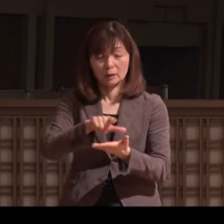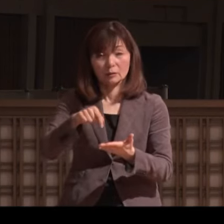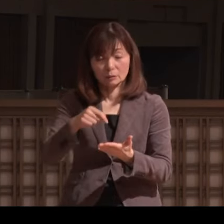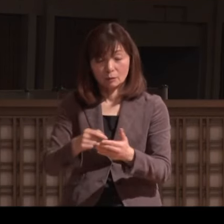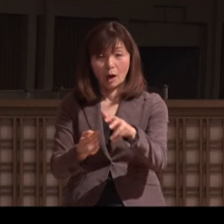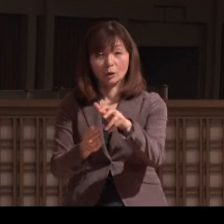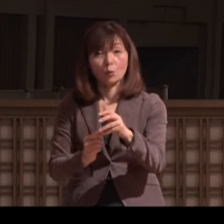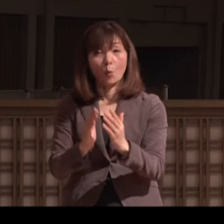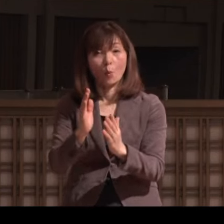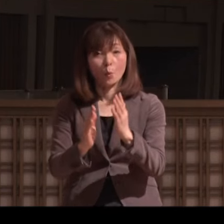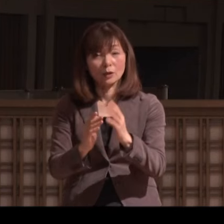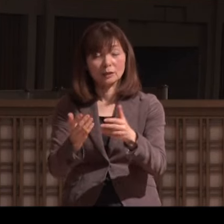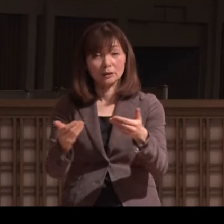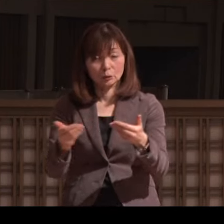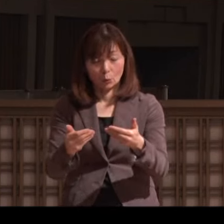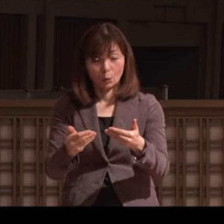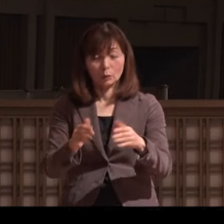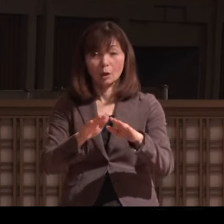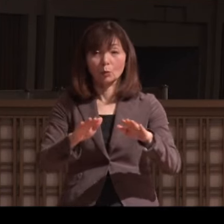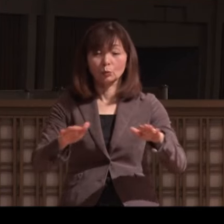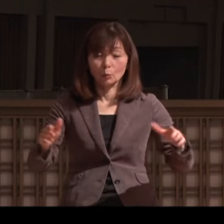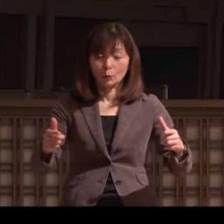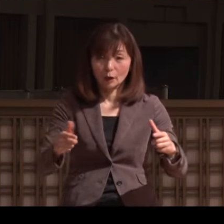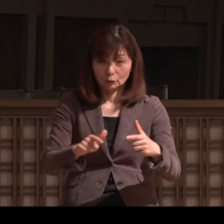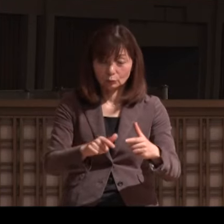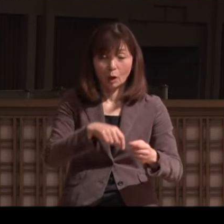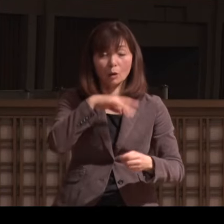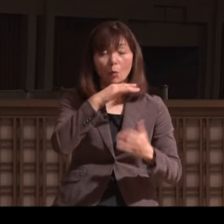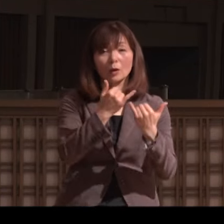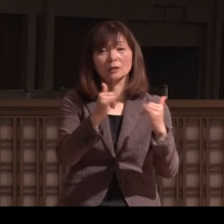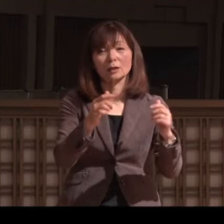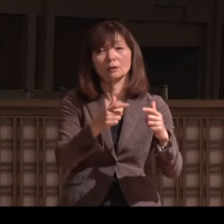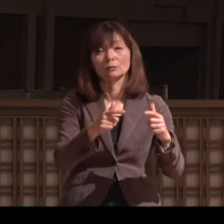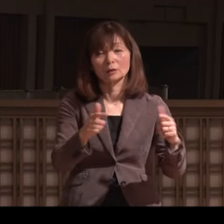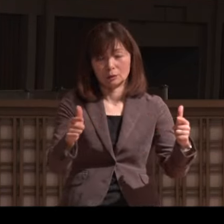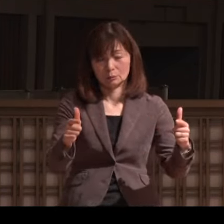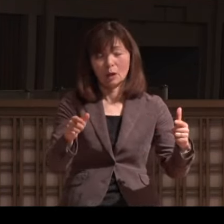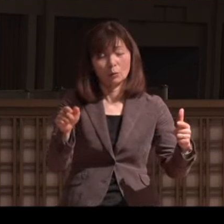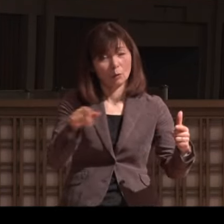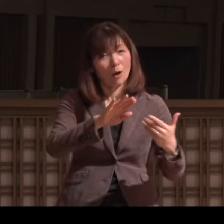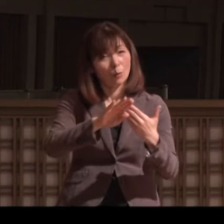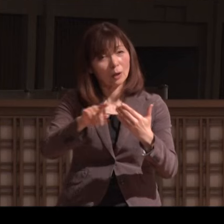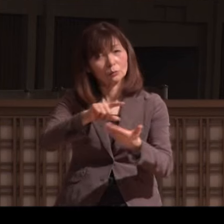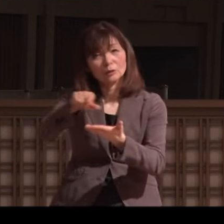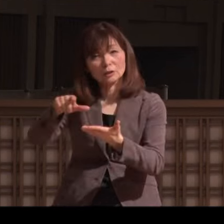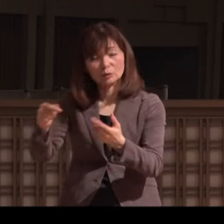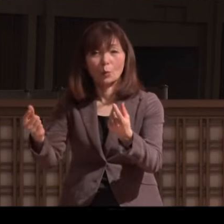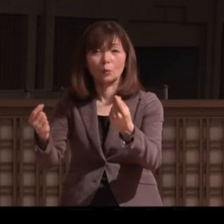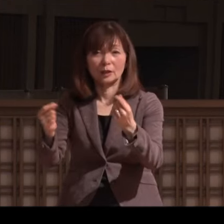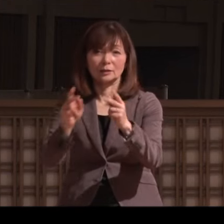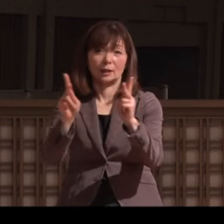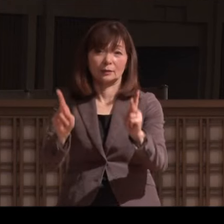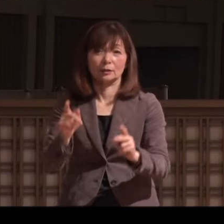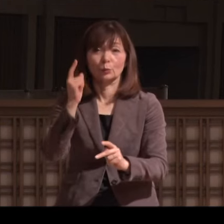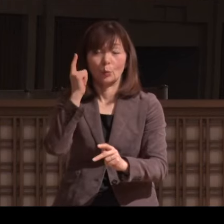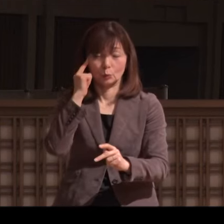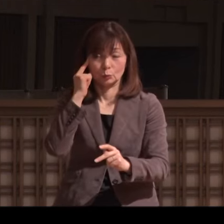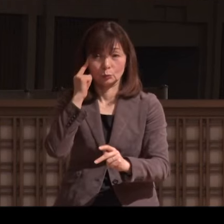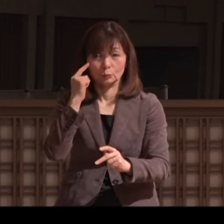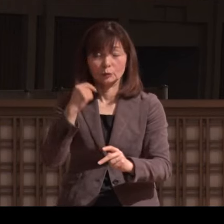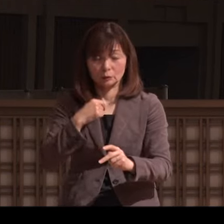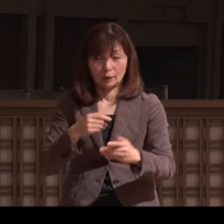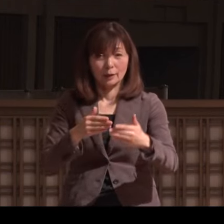え少子高齢化の問題これはどこの地区でも書れている問題だと思いますが私どもには限界集落